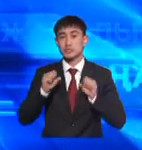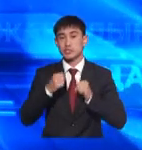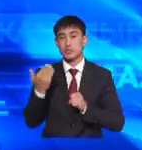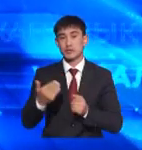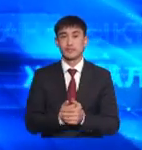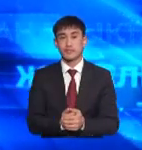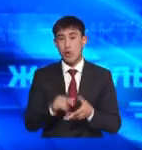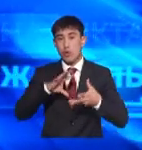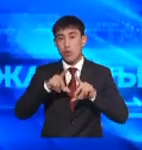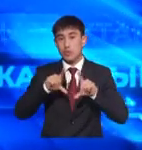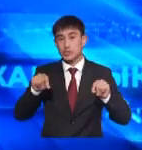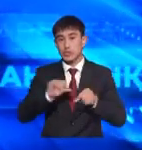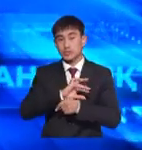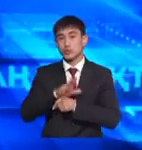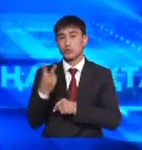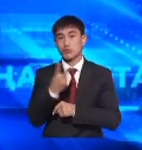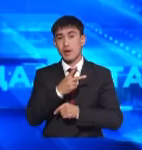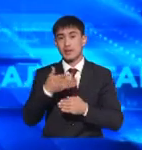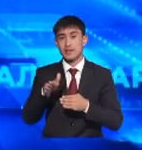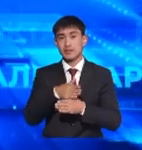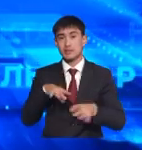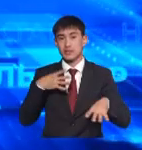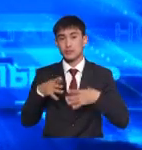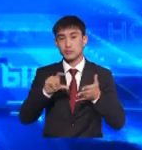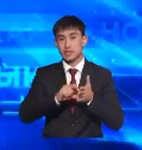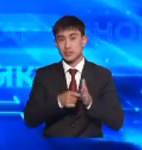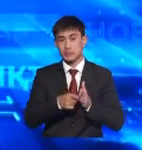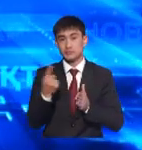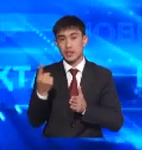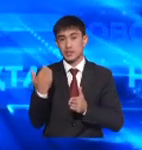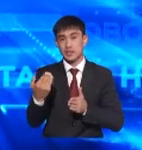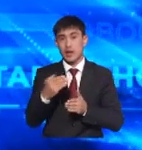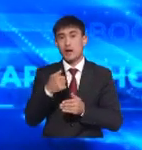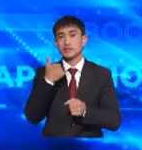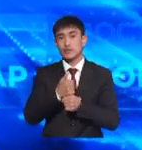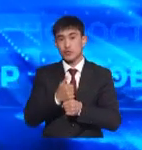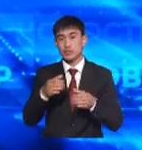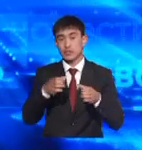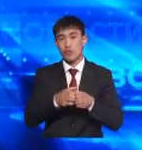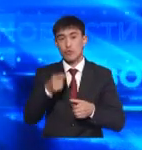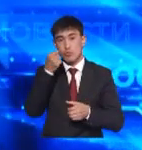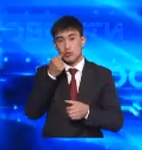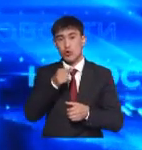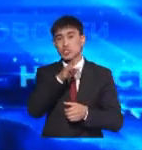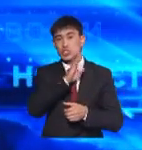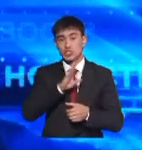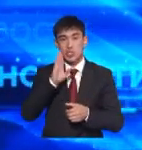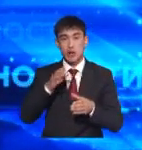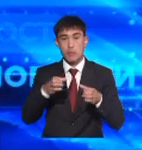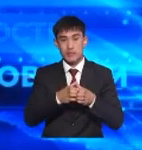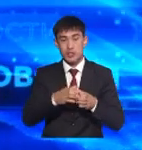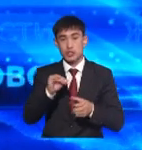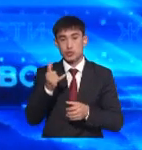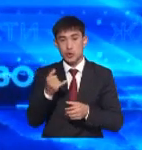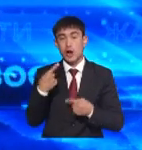для спортсменов. Комплекс оснащен двумя отдельными тренировочными залами. Один для основных составов мужской и женской команд